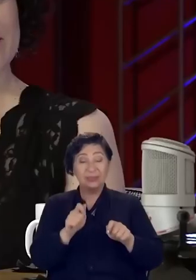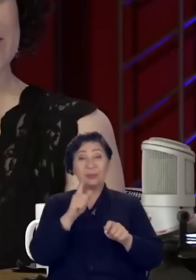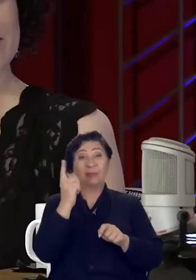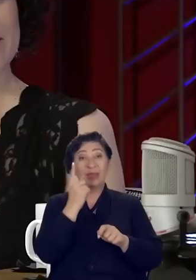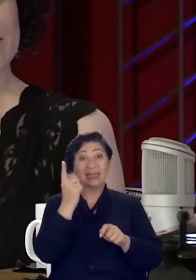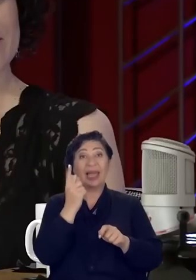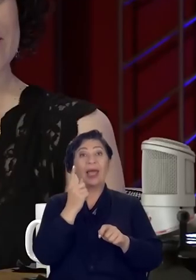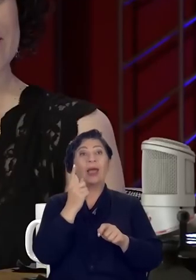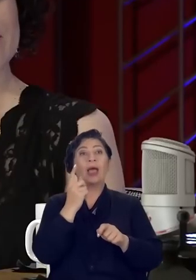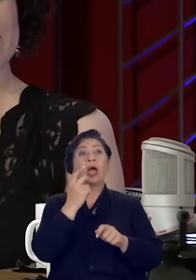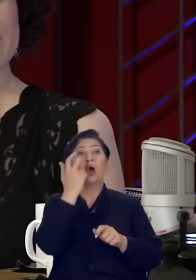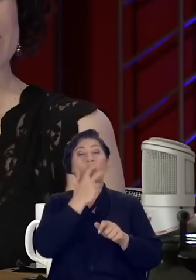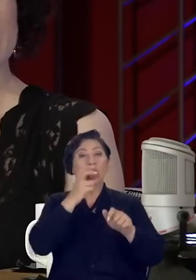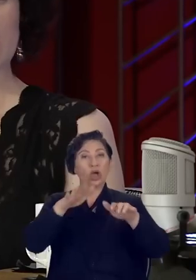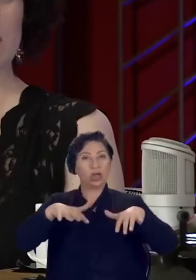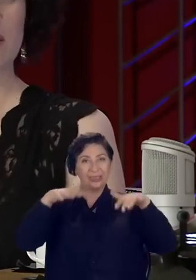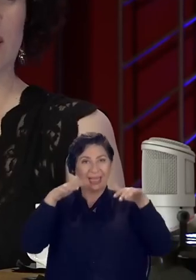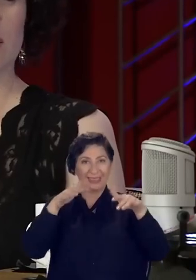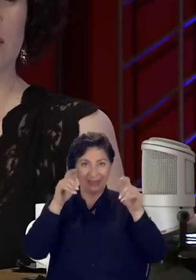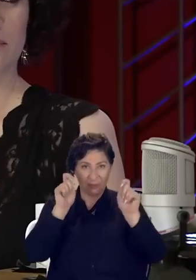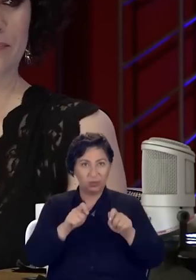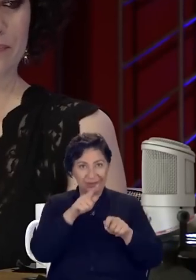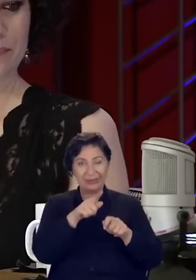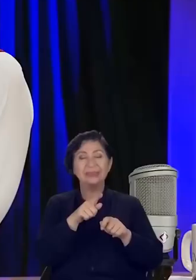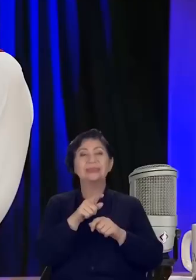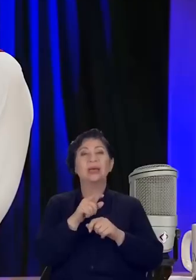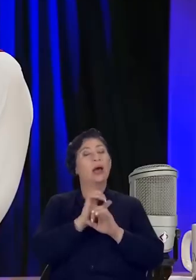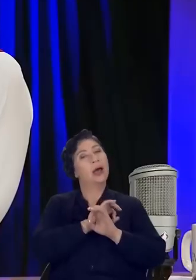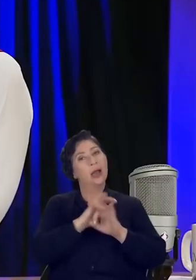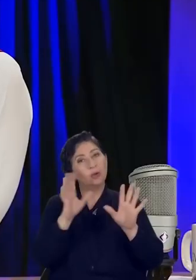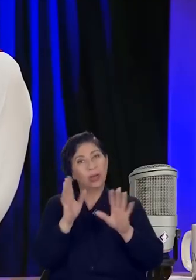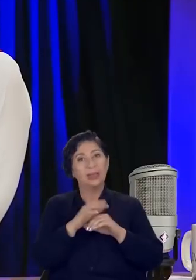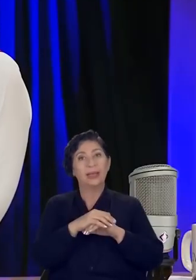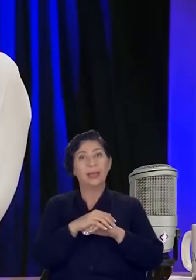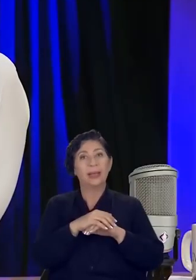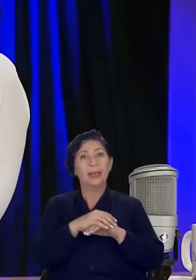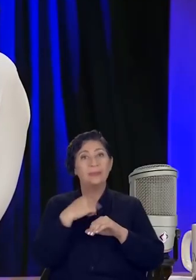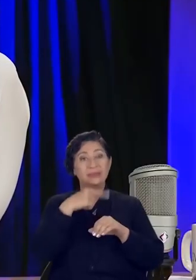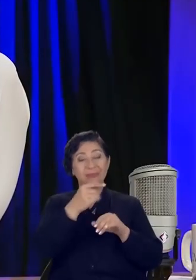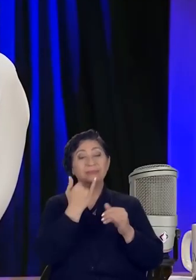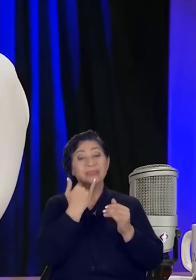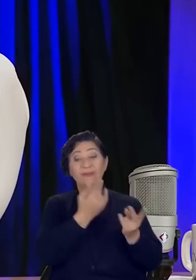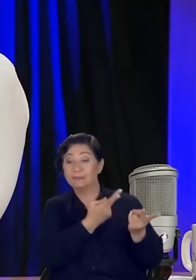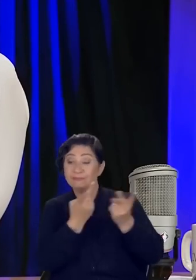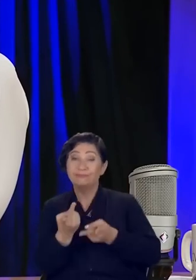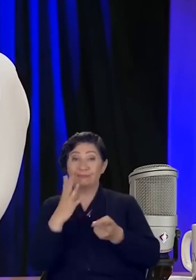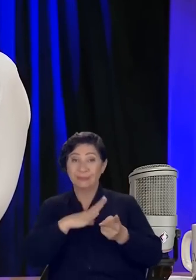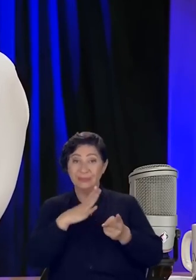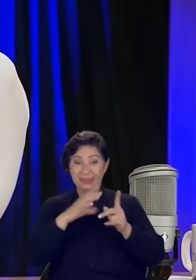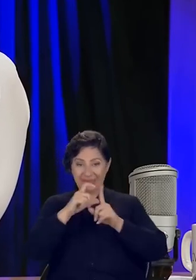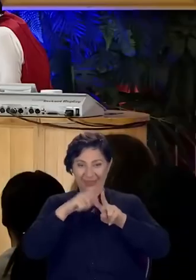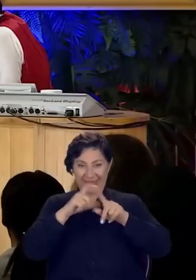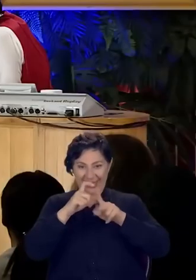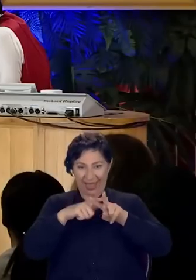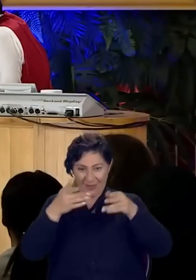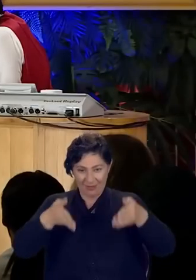de akustik konserler var. Harikulade. Biz burada sizi misafir etmek istiyoruz